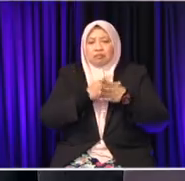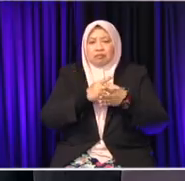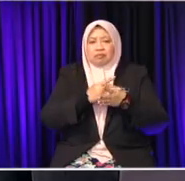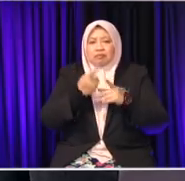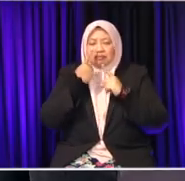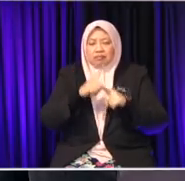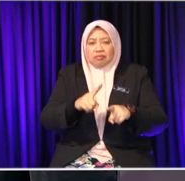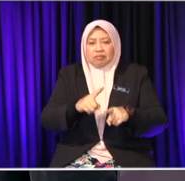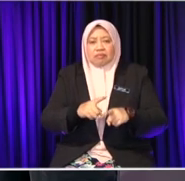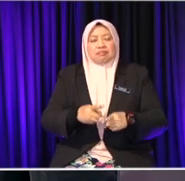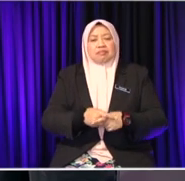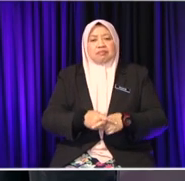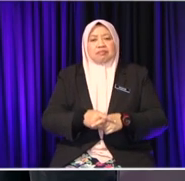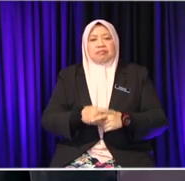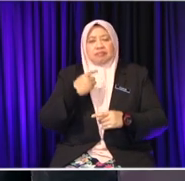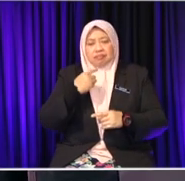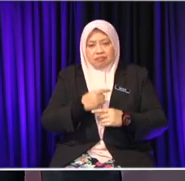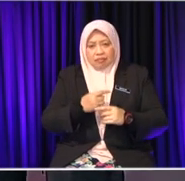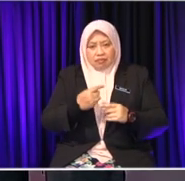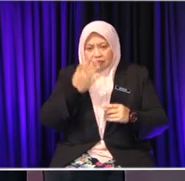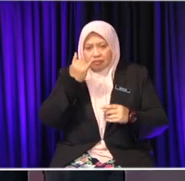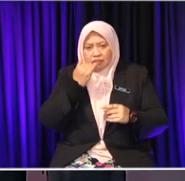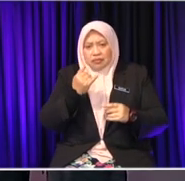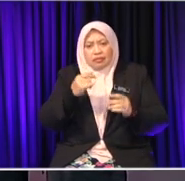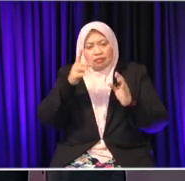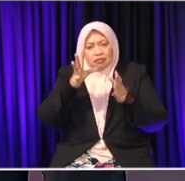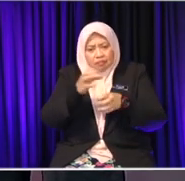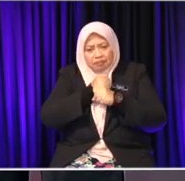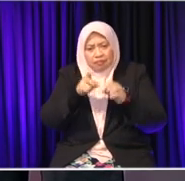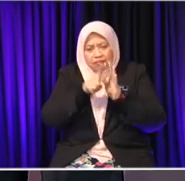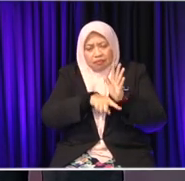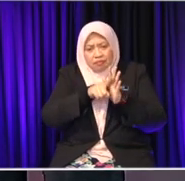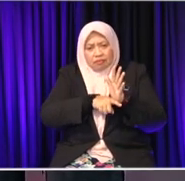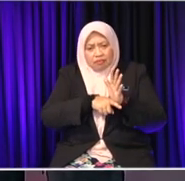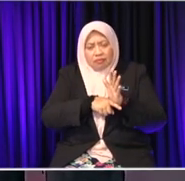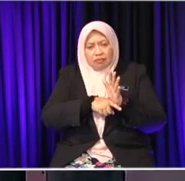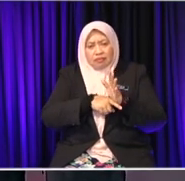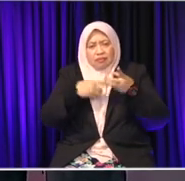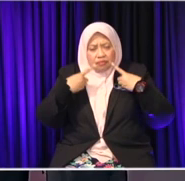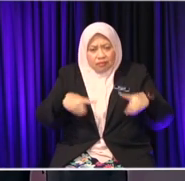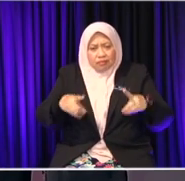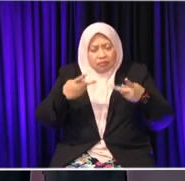rahim masih lagi upaya meletus silakan Dia pernah kemalangan